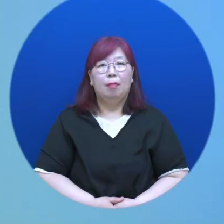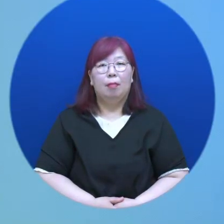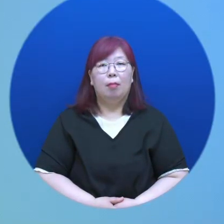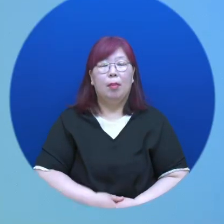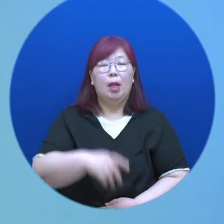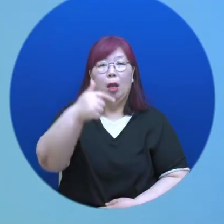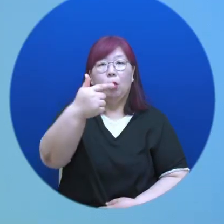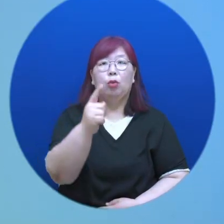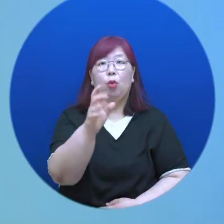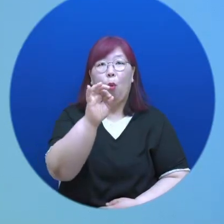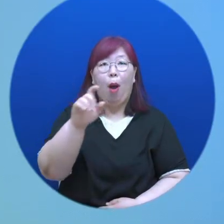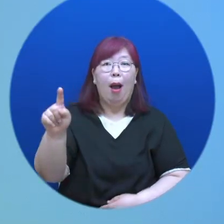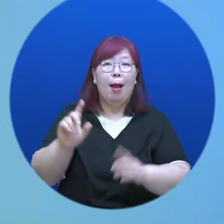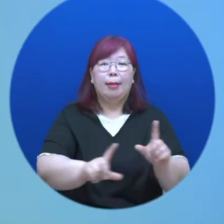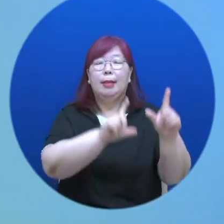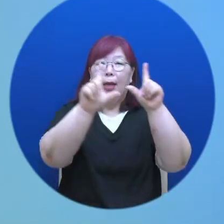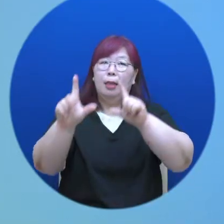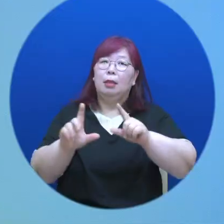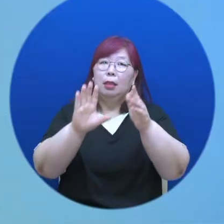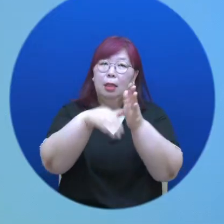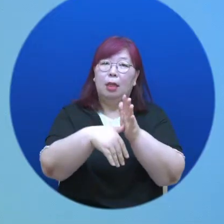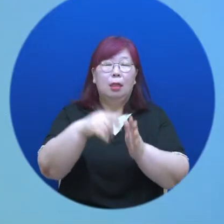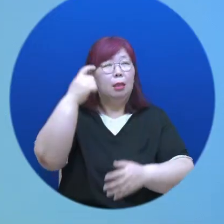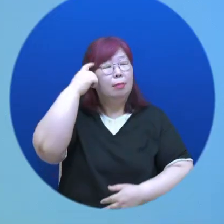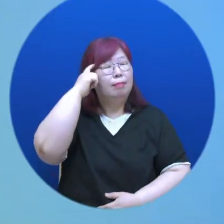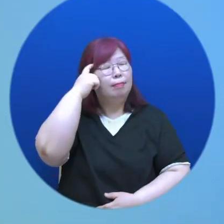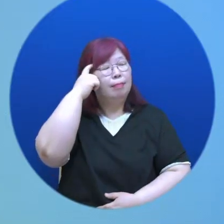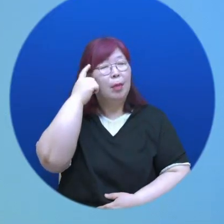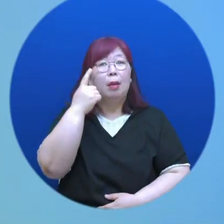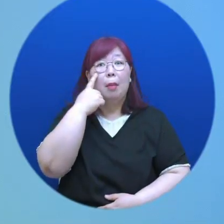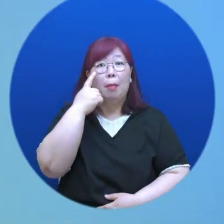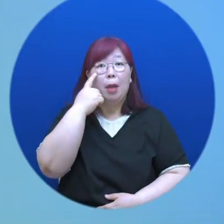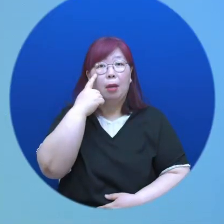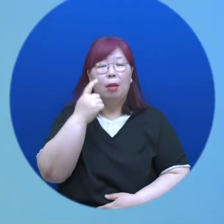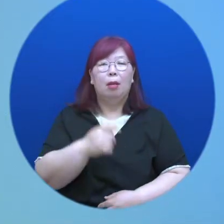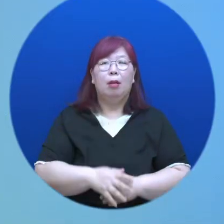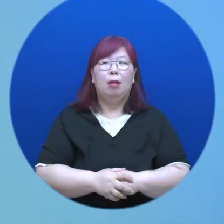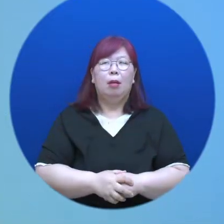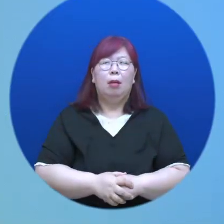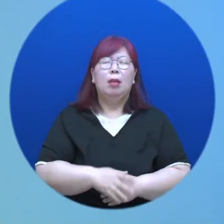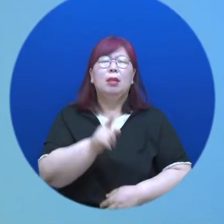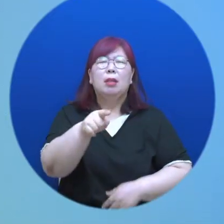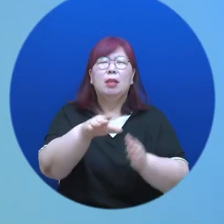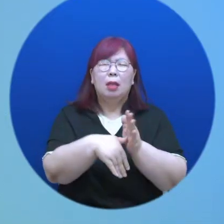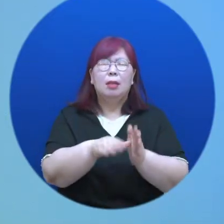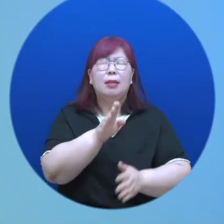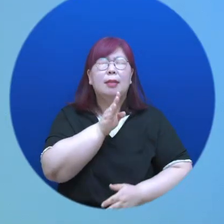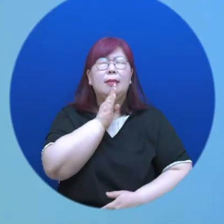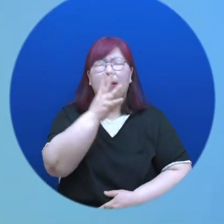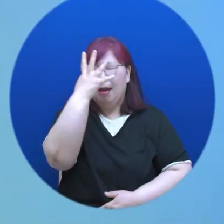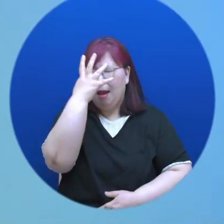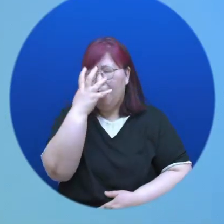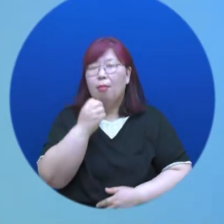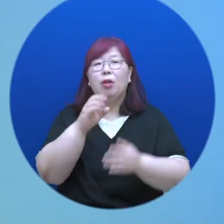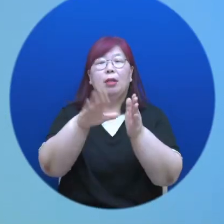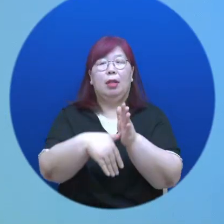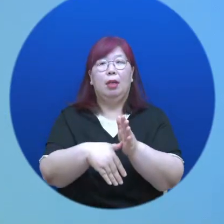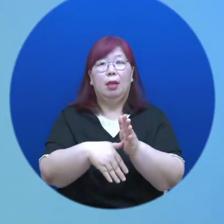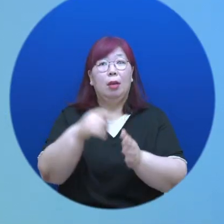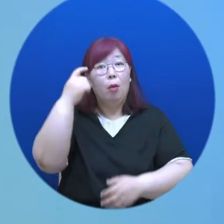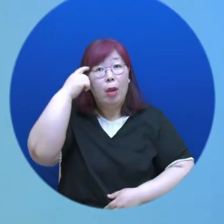노아가 살았던 시대를 한번 상상해 볼까요? 참 암울한 시대입니다.